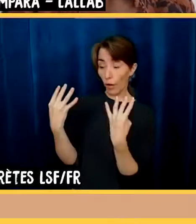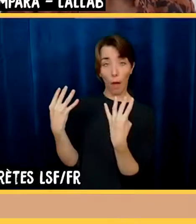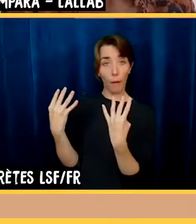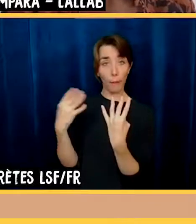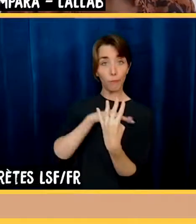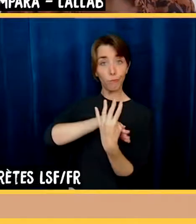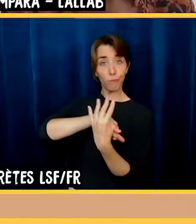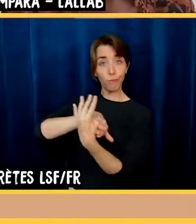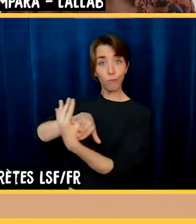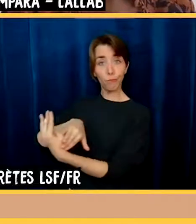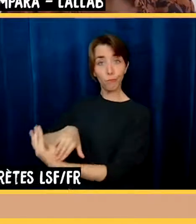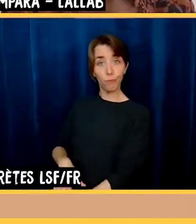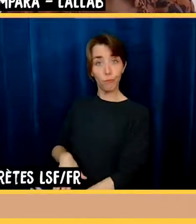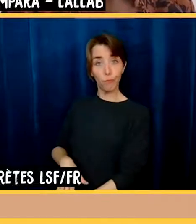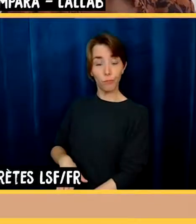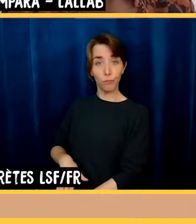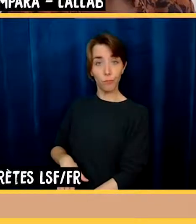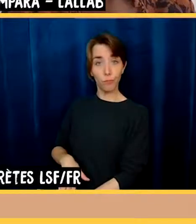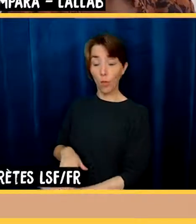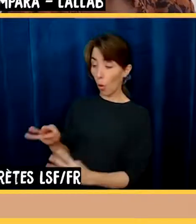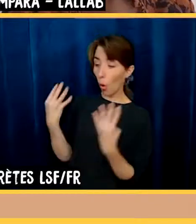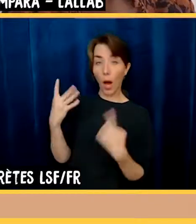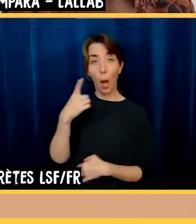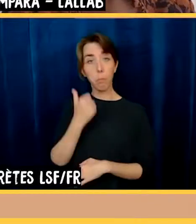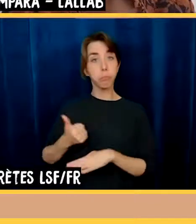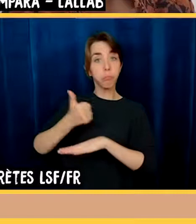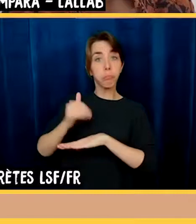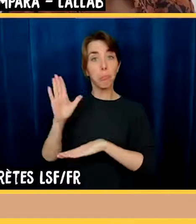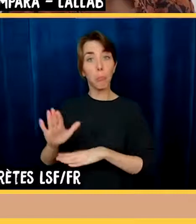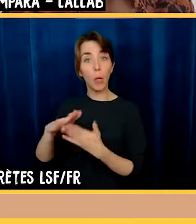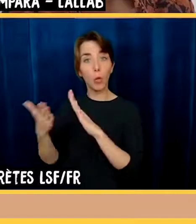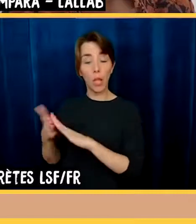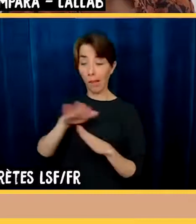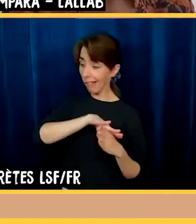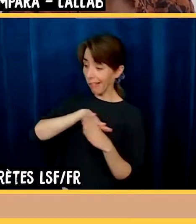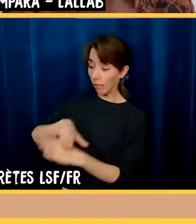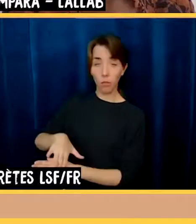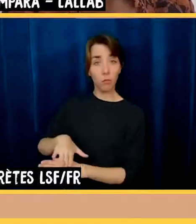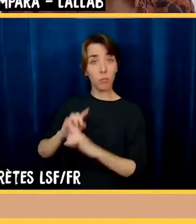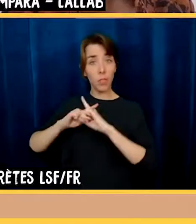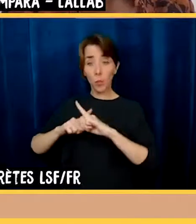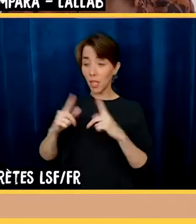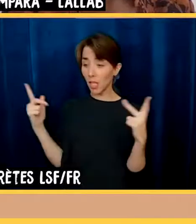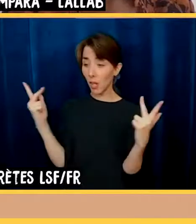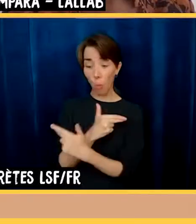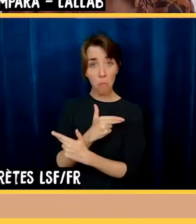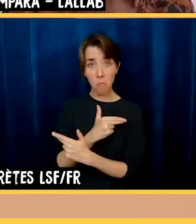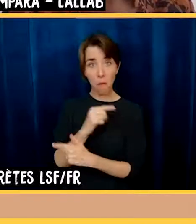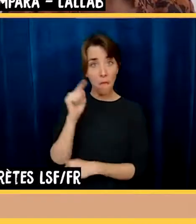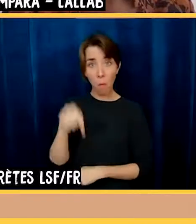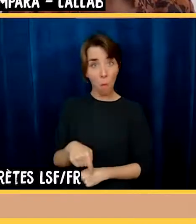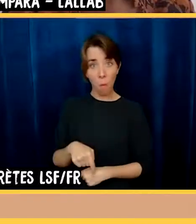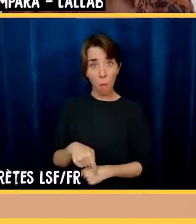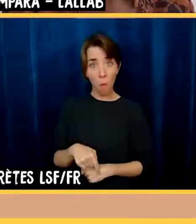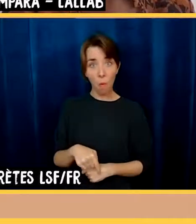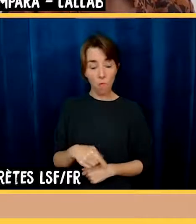du regard patriarcal de la communauté. Il faut s'en détacher, il faut le refuser, il faut même plus négocier avec lui, et il faut faire ce qui nous plaît.